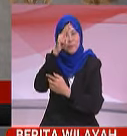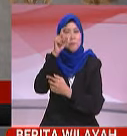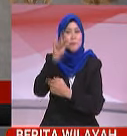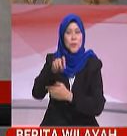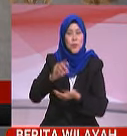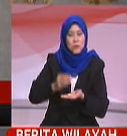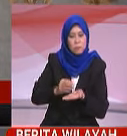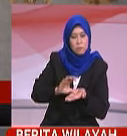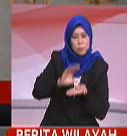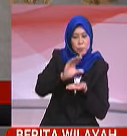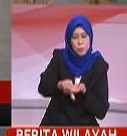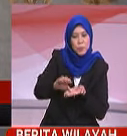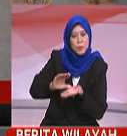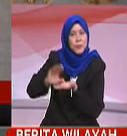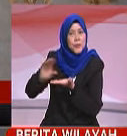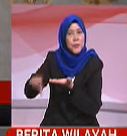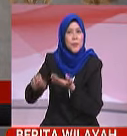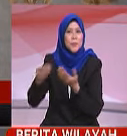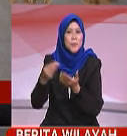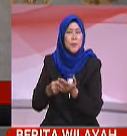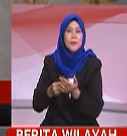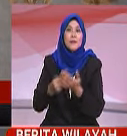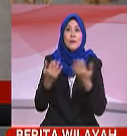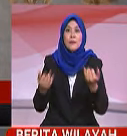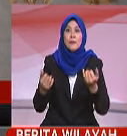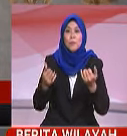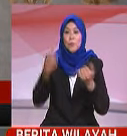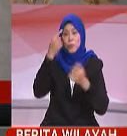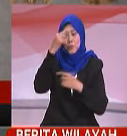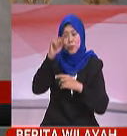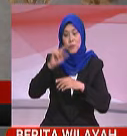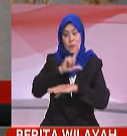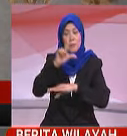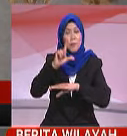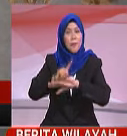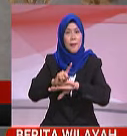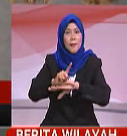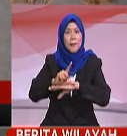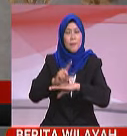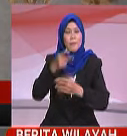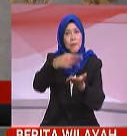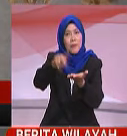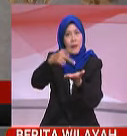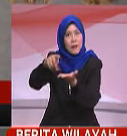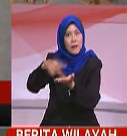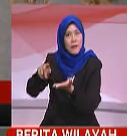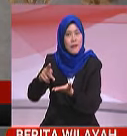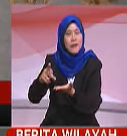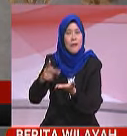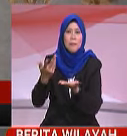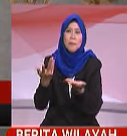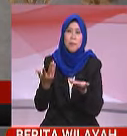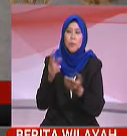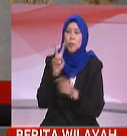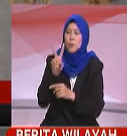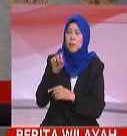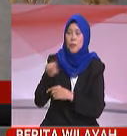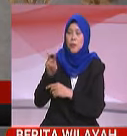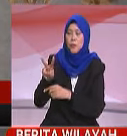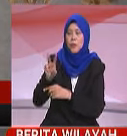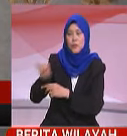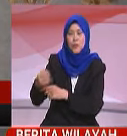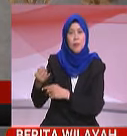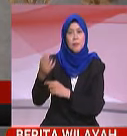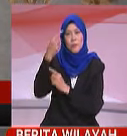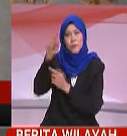cepat Salurkan jadi kalau kita melihat untuk Kabupaten Labuhan saja kita telah membelanjakan lebih kurang hampir 2 point 2 juta